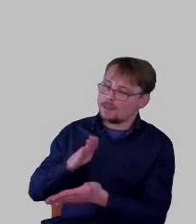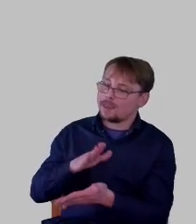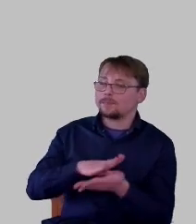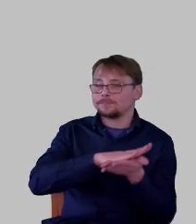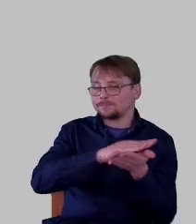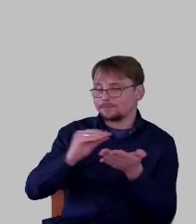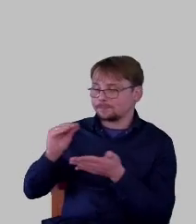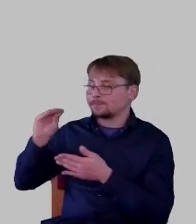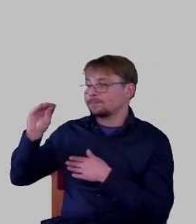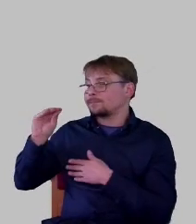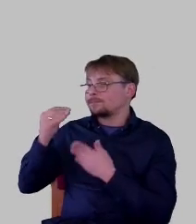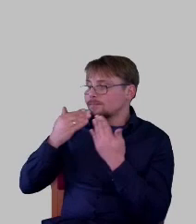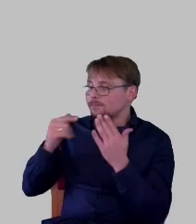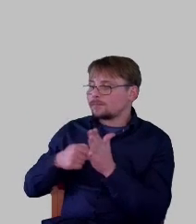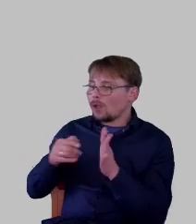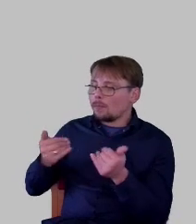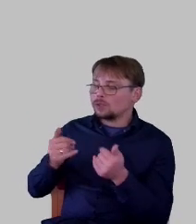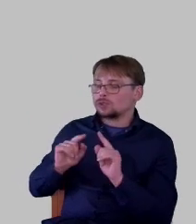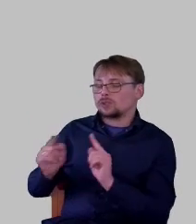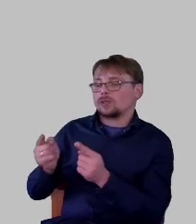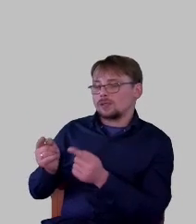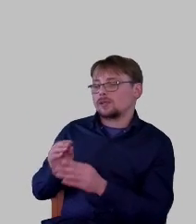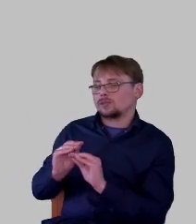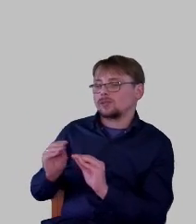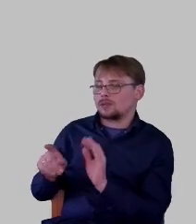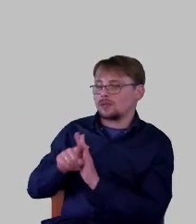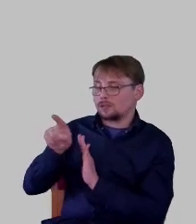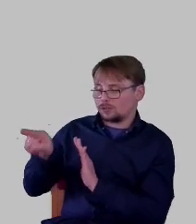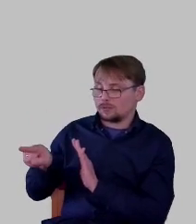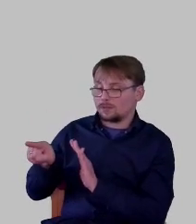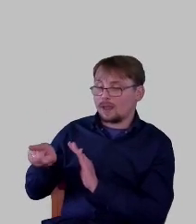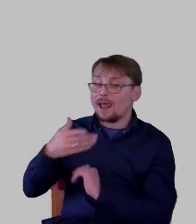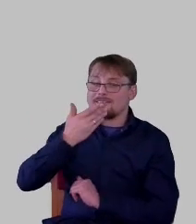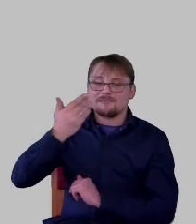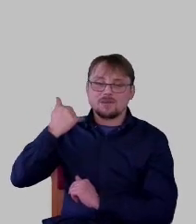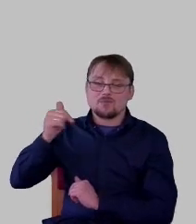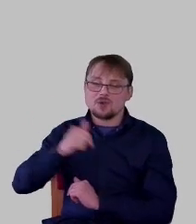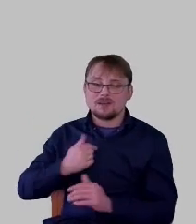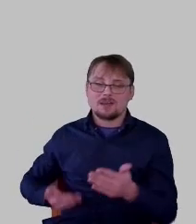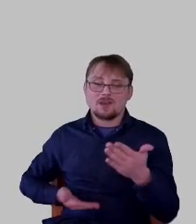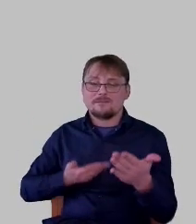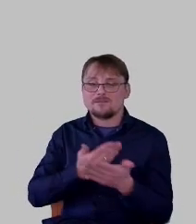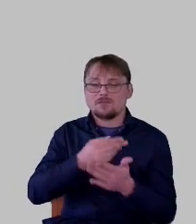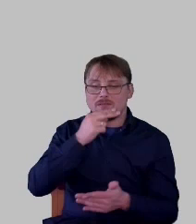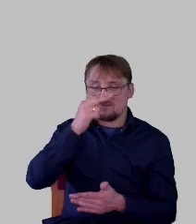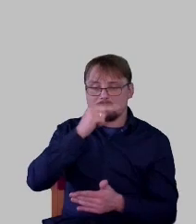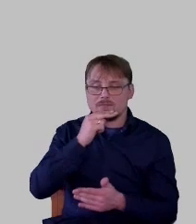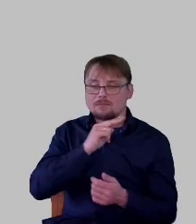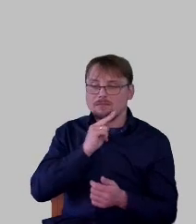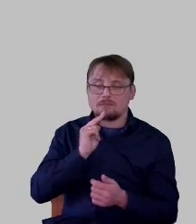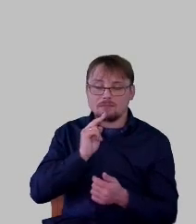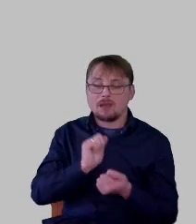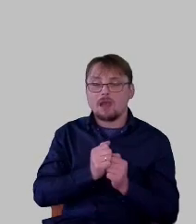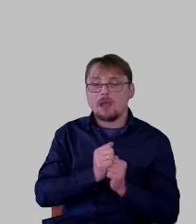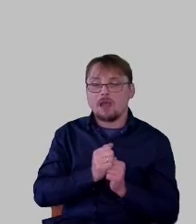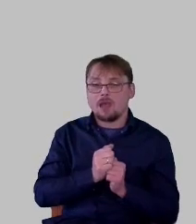każda opinia, proszę Państwa, jest wydawana na podstawie wniosku rodzica lub pełnoletniego ucznia, nie na podstawie wniosku szkoły. To, że w przepisach